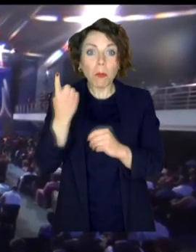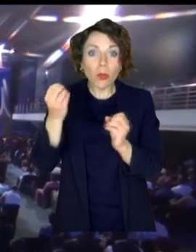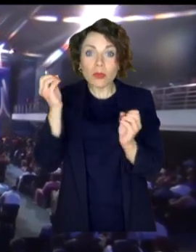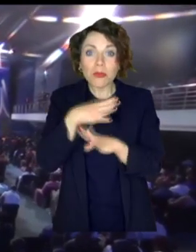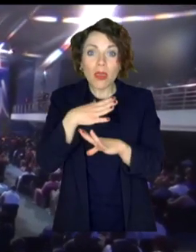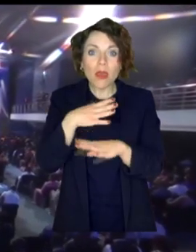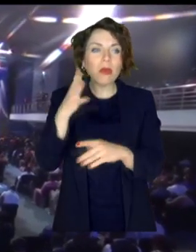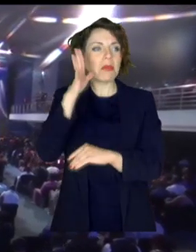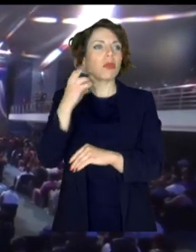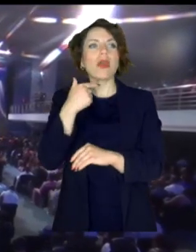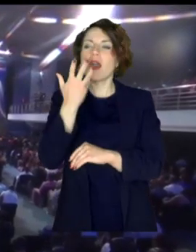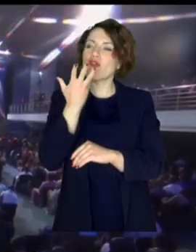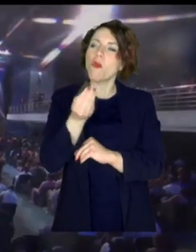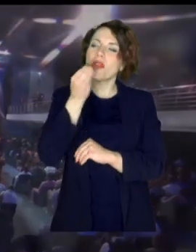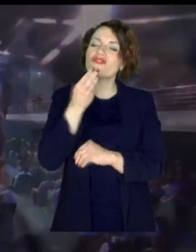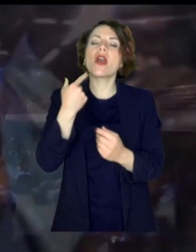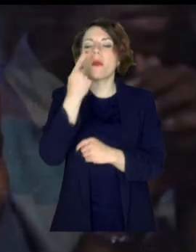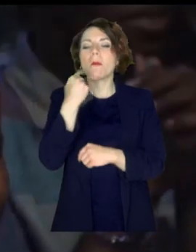mangiare, ma ti sei scordato di usare la bocca.